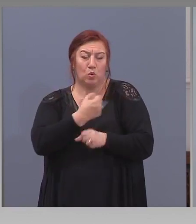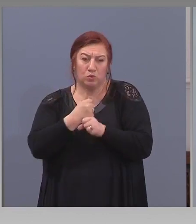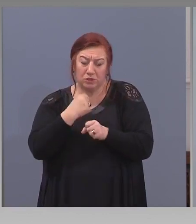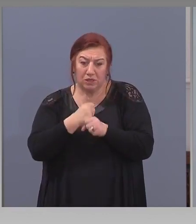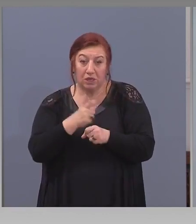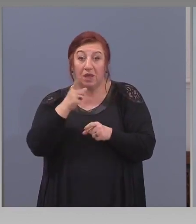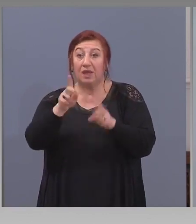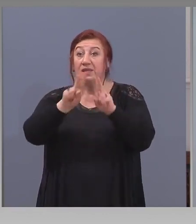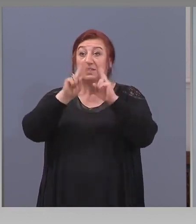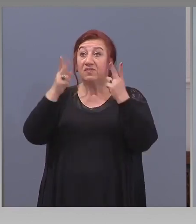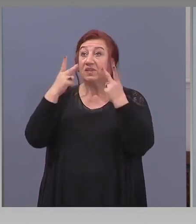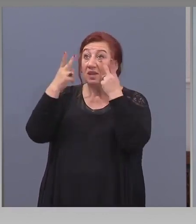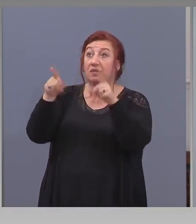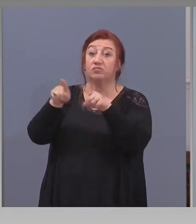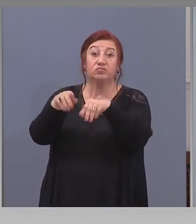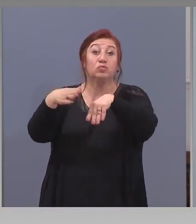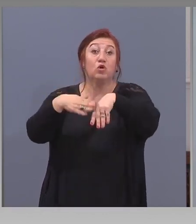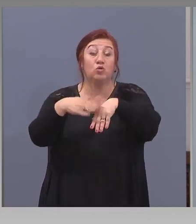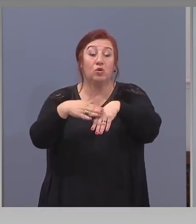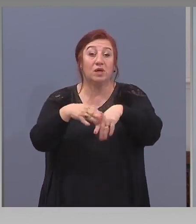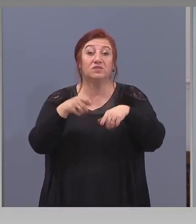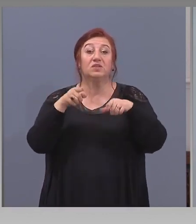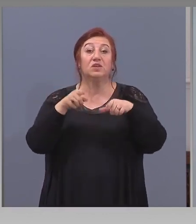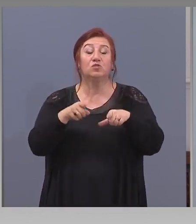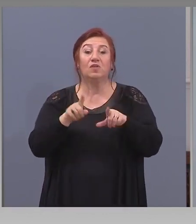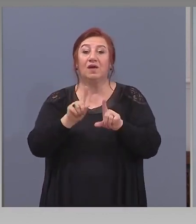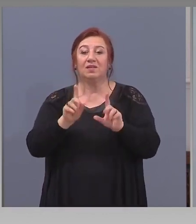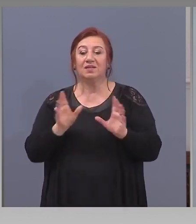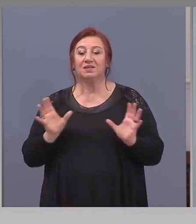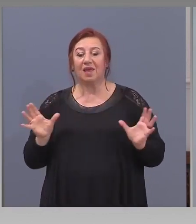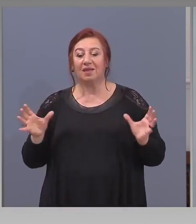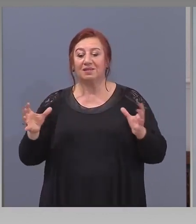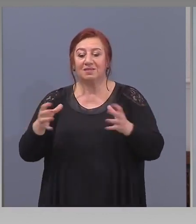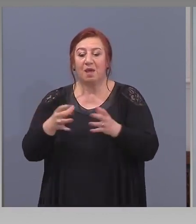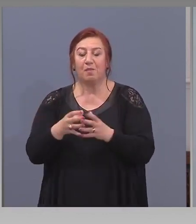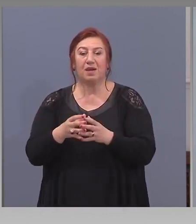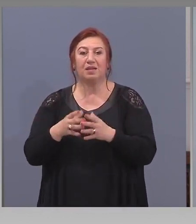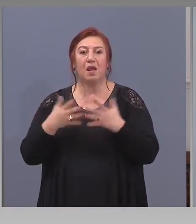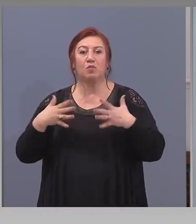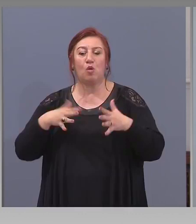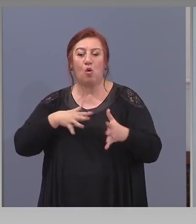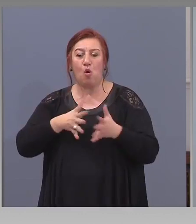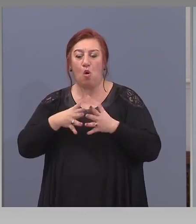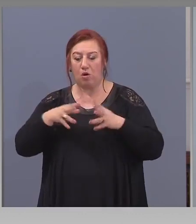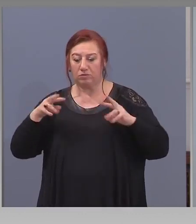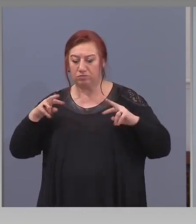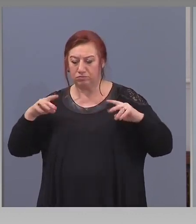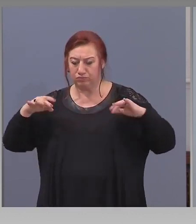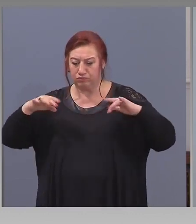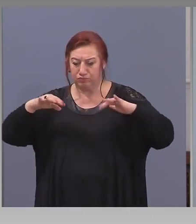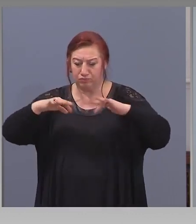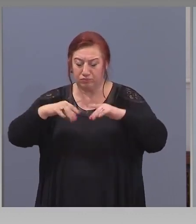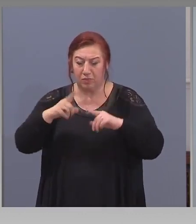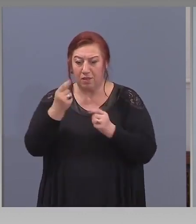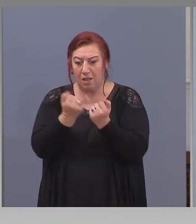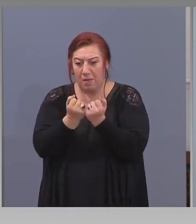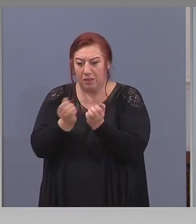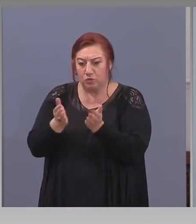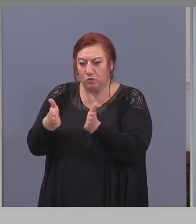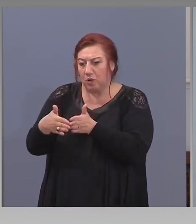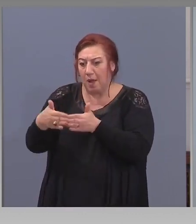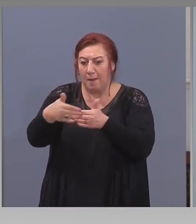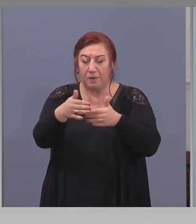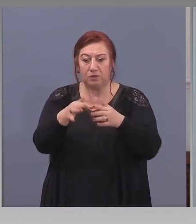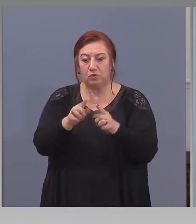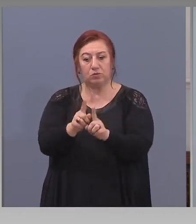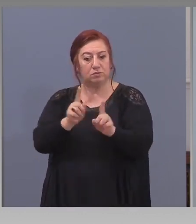света е доказал, това е да не се събират хора на едно място близко. И затова първата ми